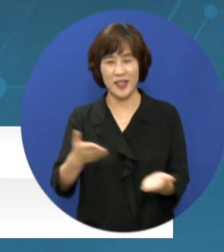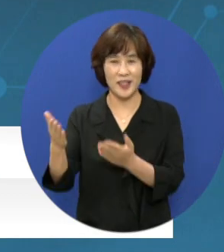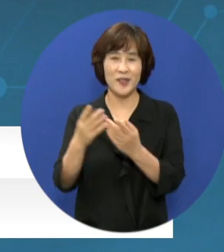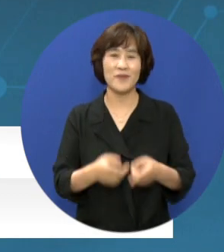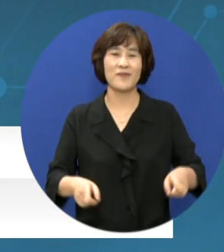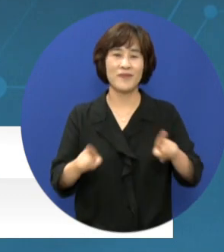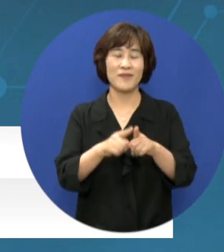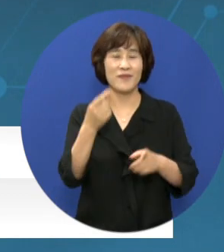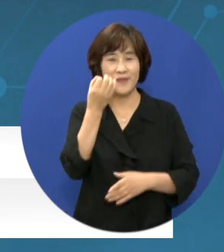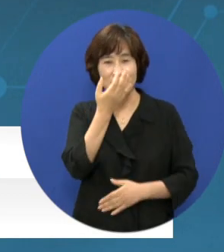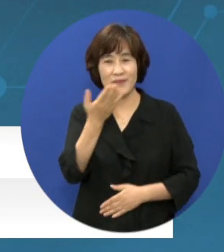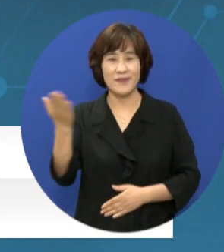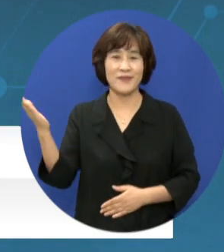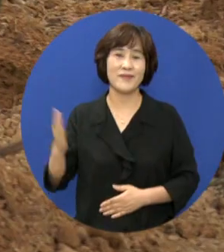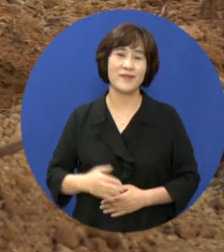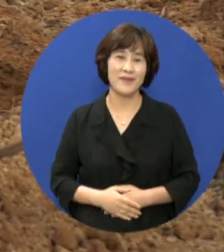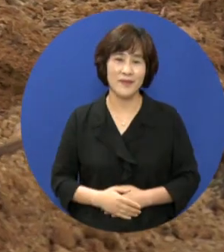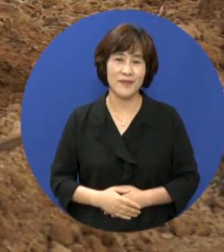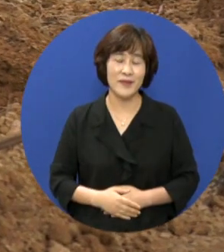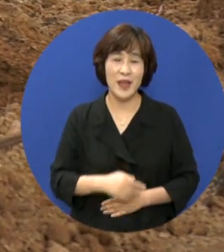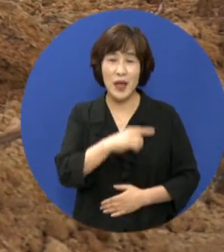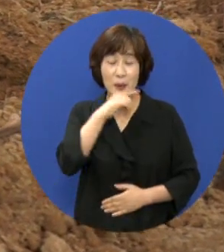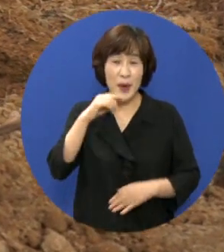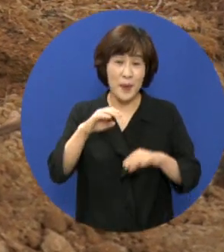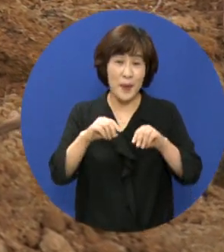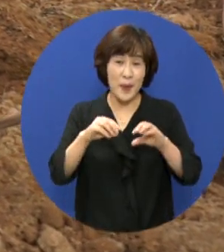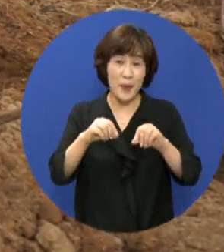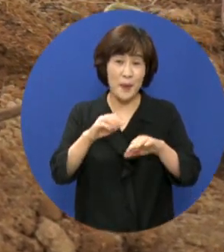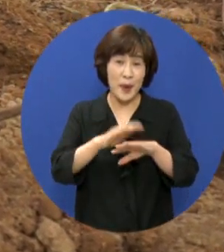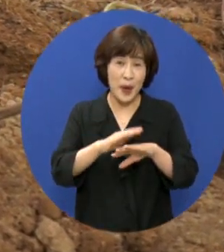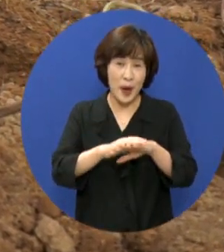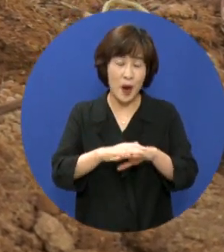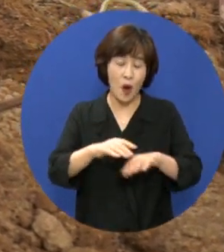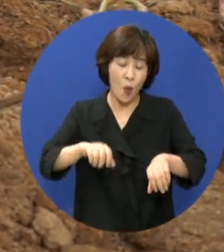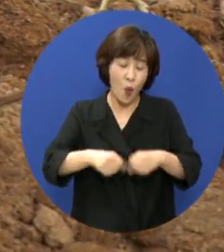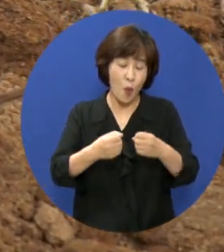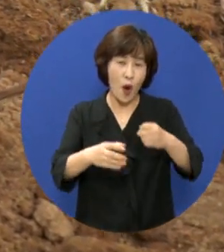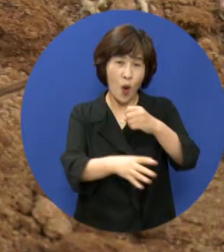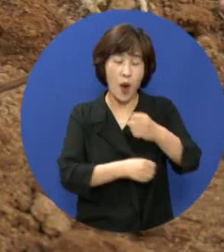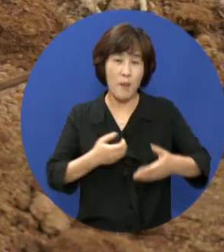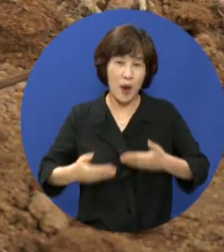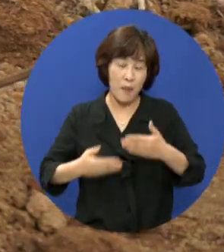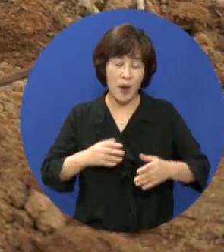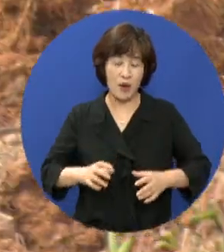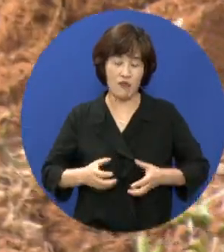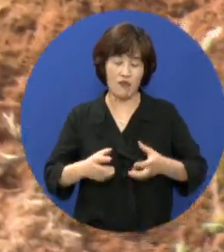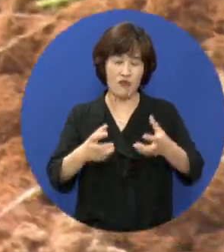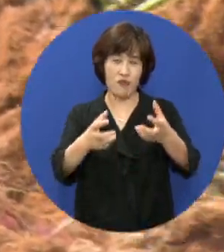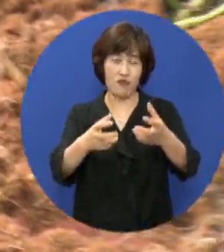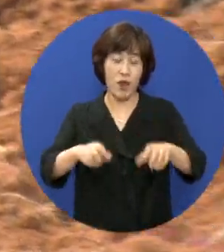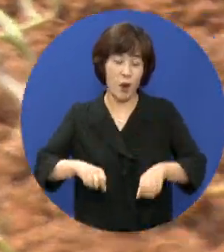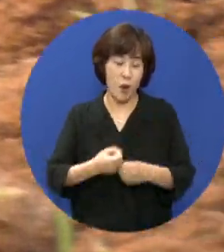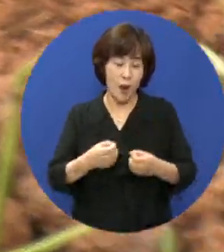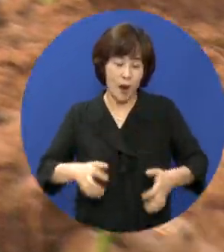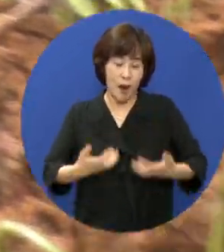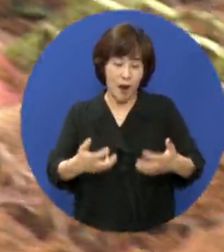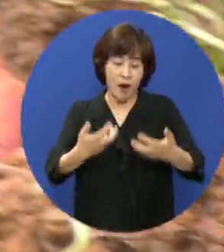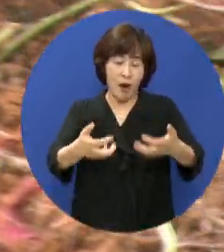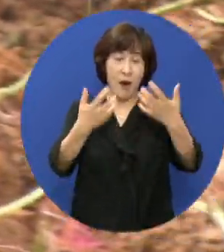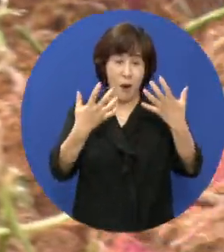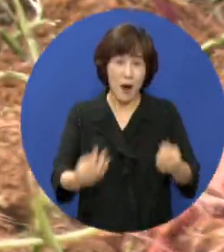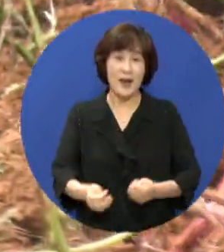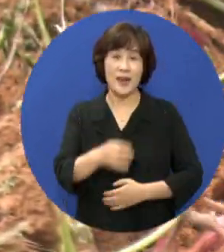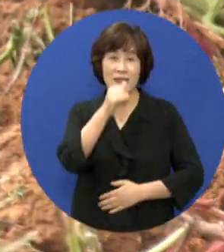안내합니다 함께 보시죠 붉은 황토 밭에서 고구마 수확이 한창입니다 트랙터가 지나가자 고구마가